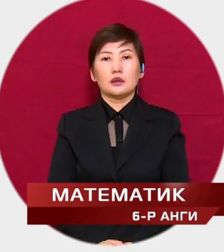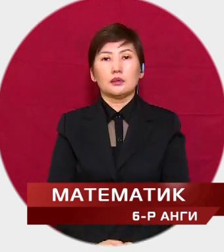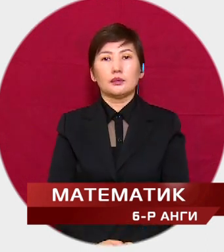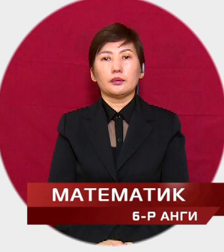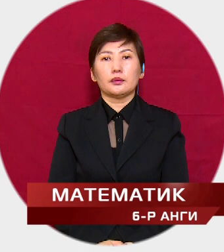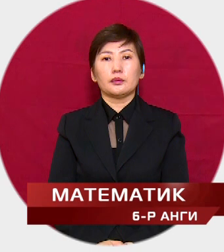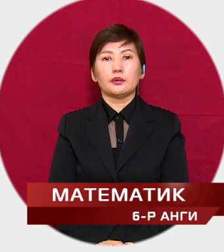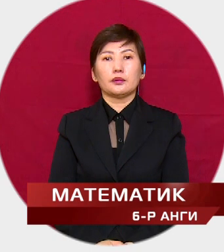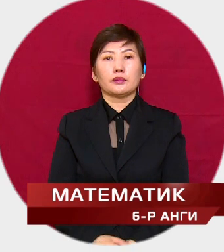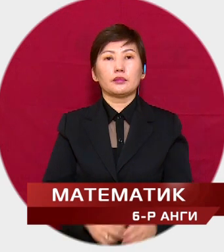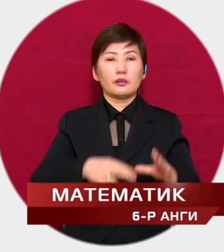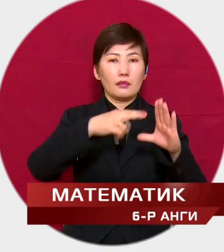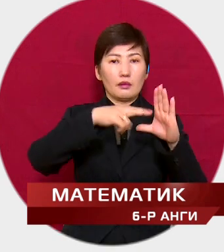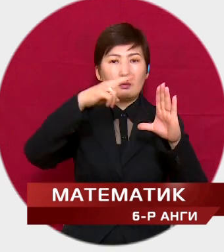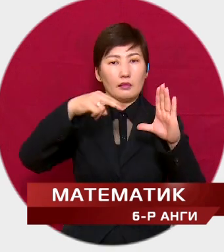За багнын диаграмын тухай